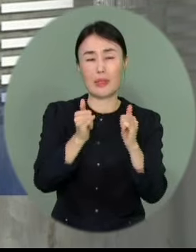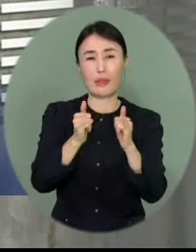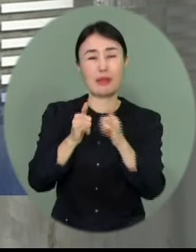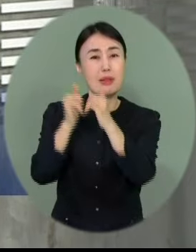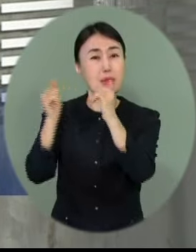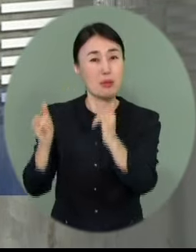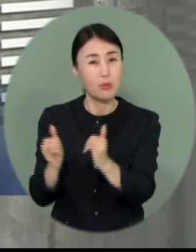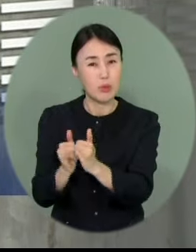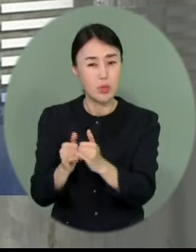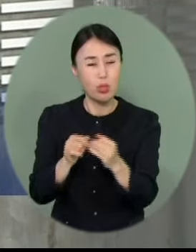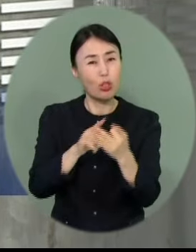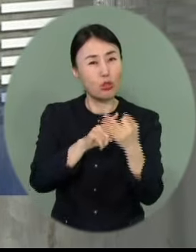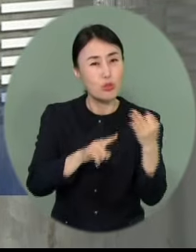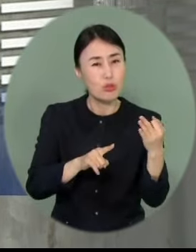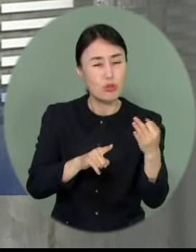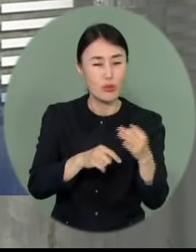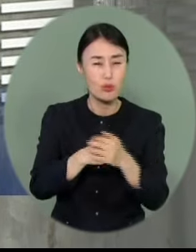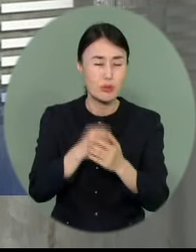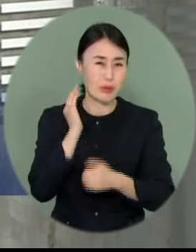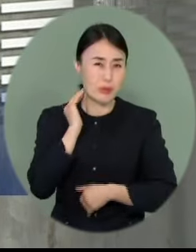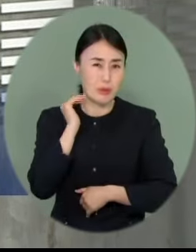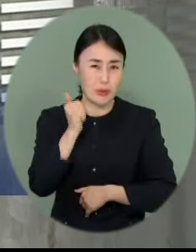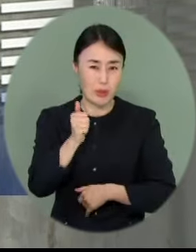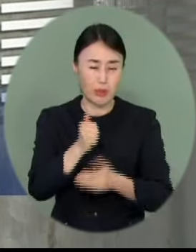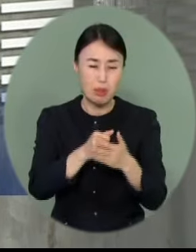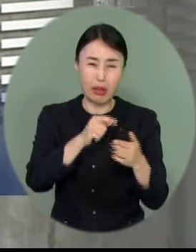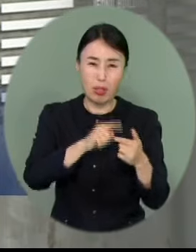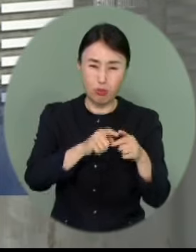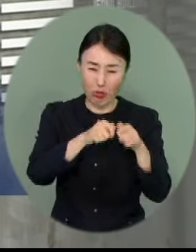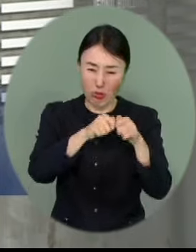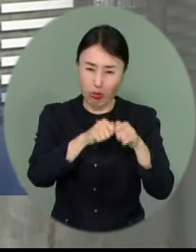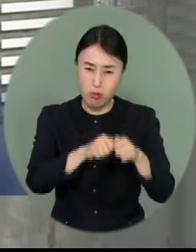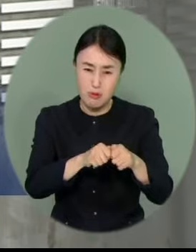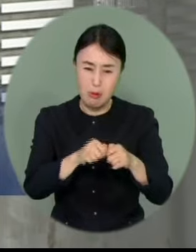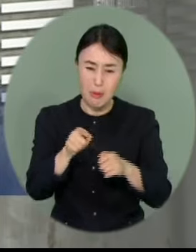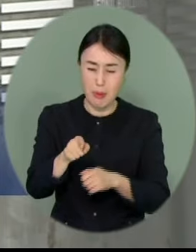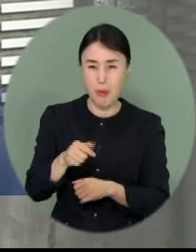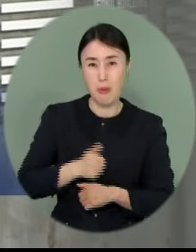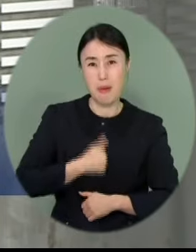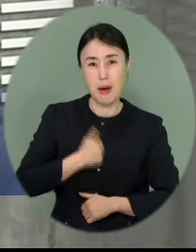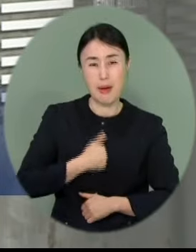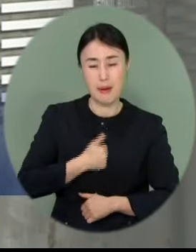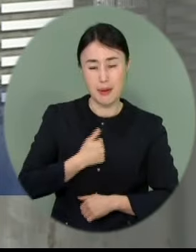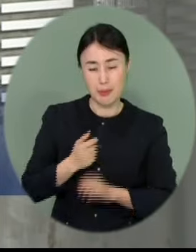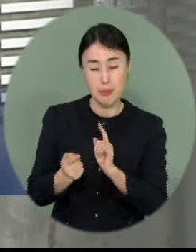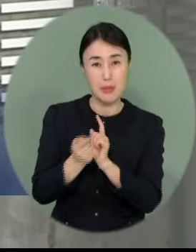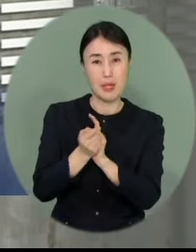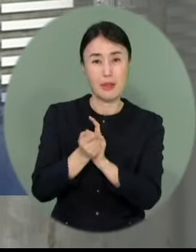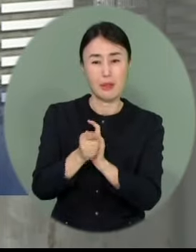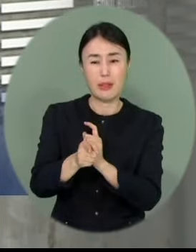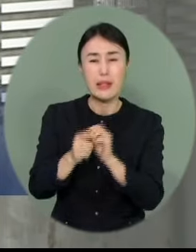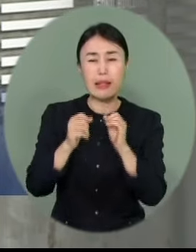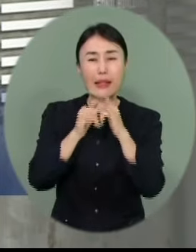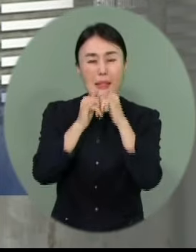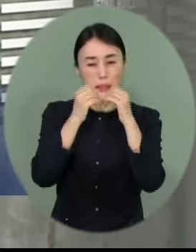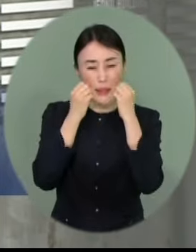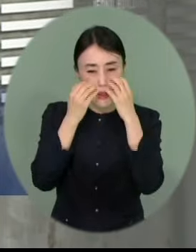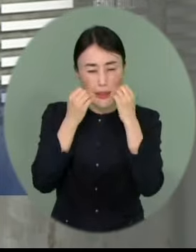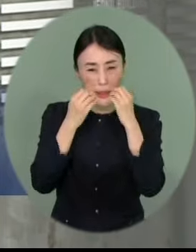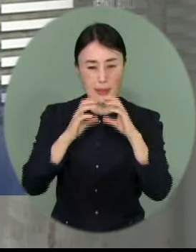사회는 윤석열 정부에 대한 시민들의 구체적 분노와 만나면서 이를 새로운 세계를 향해 나아가는